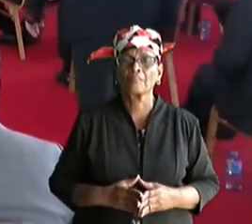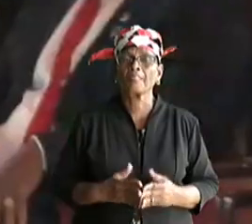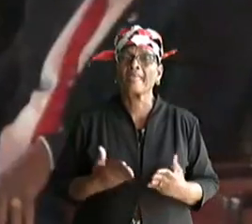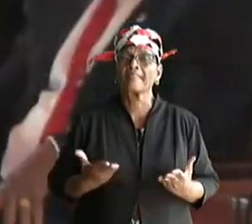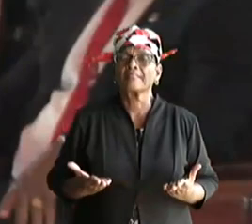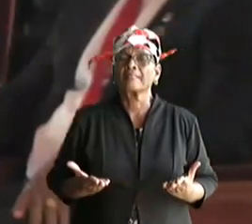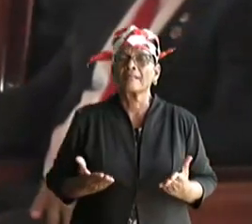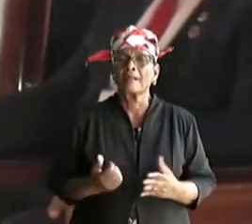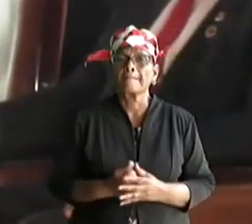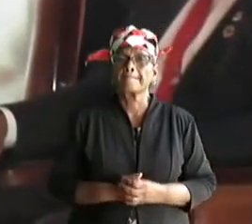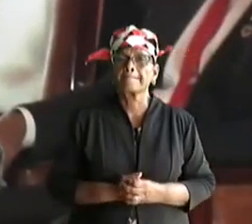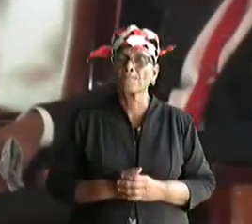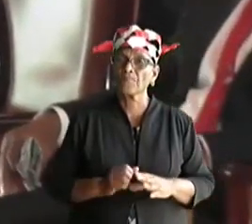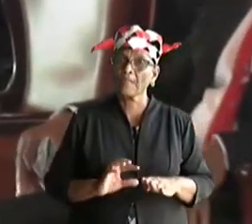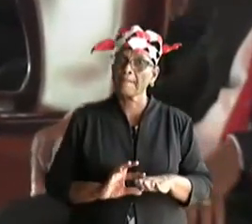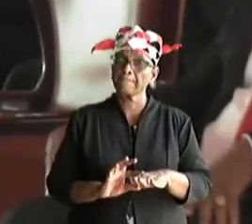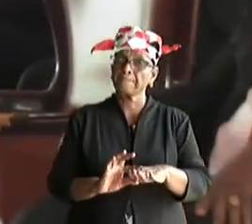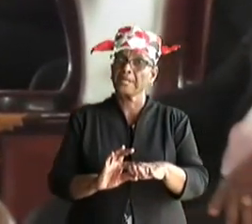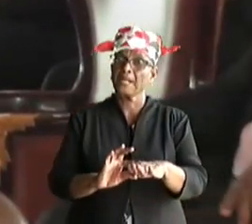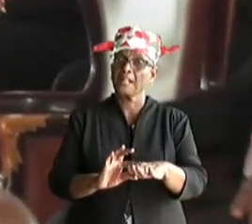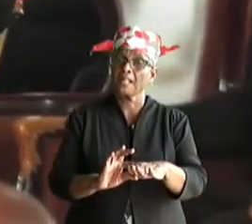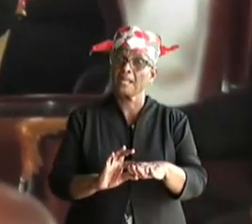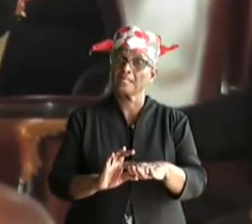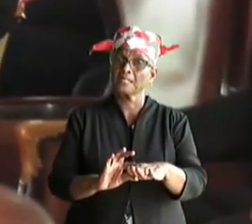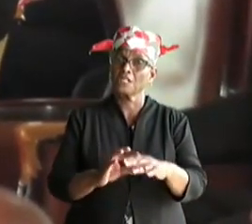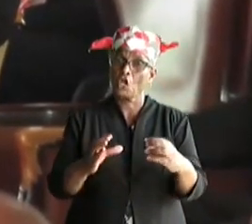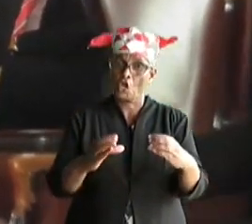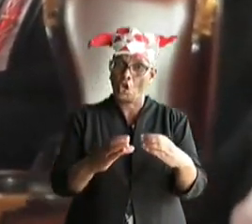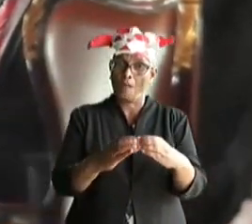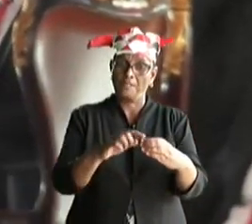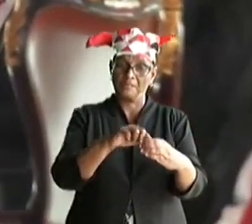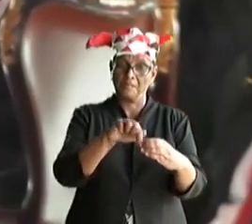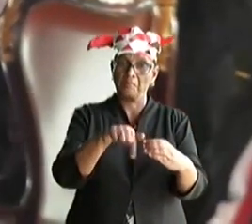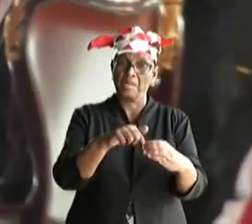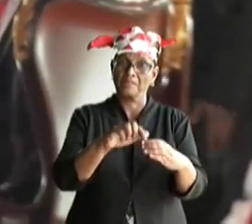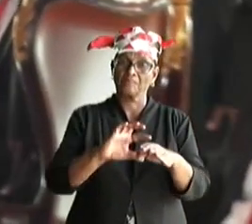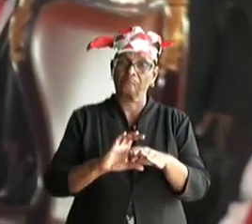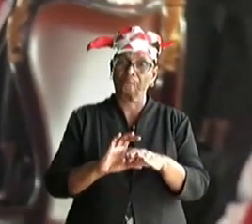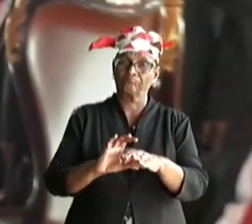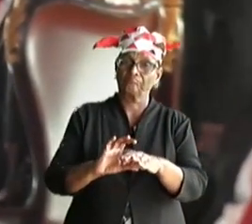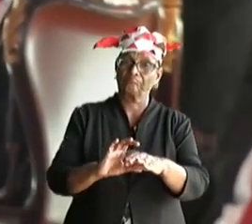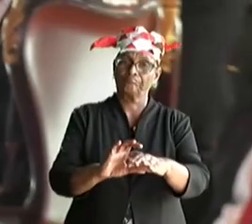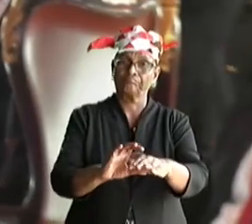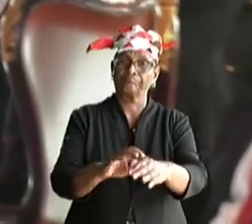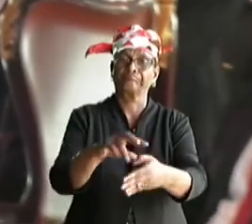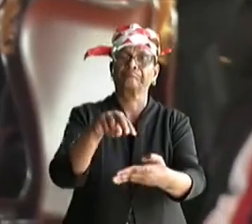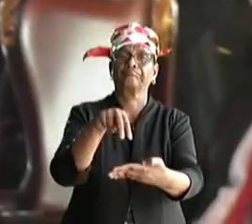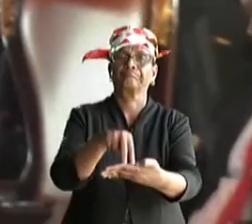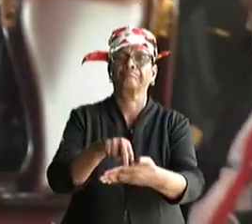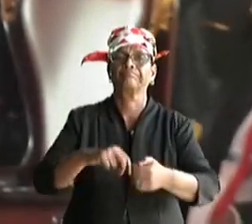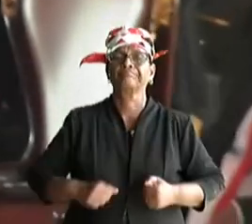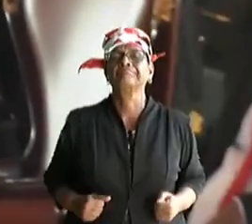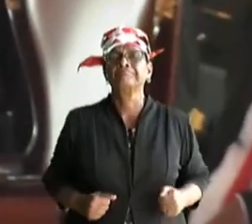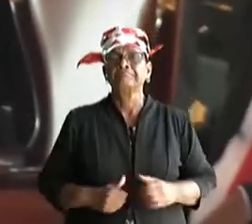En onder begeleiding van onze commissie wordt onze president